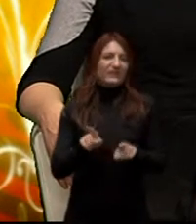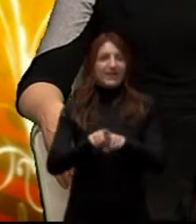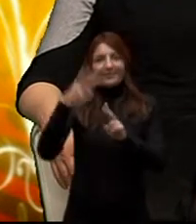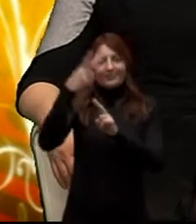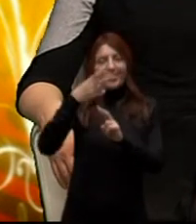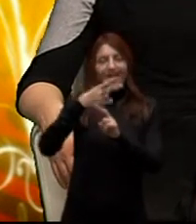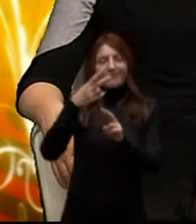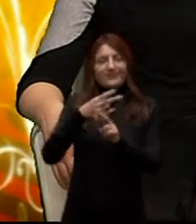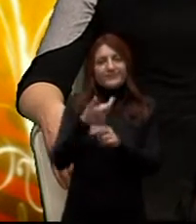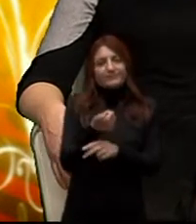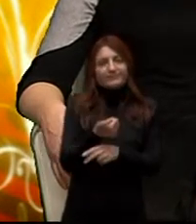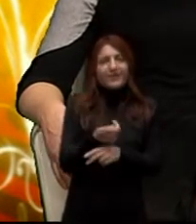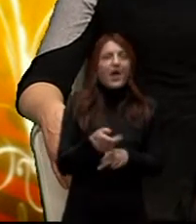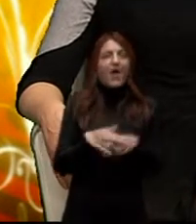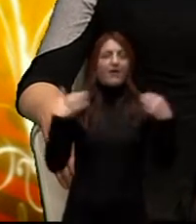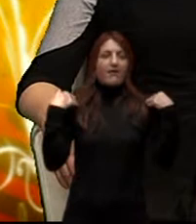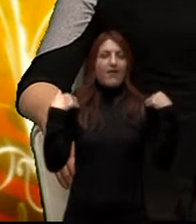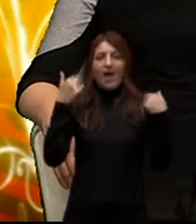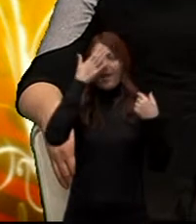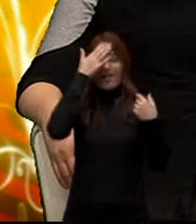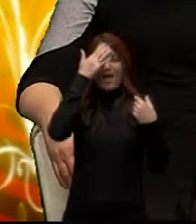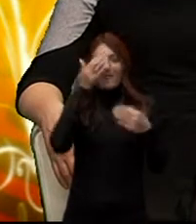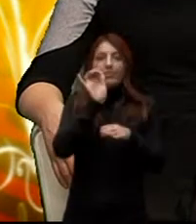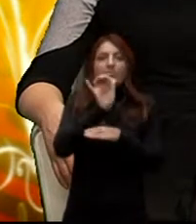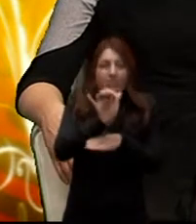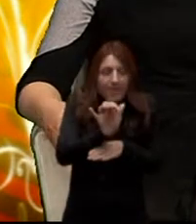televizorom, da imaju naprijed isturenu glavu prema